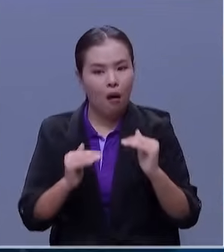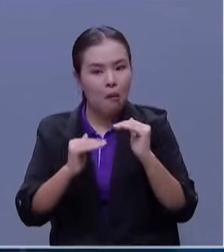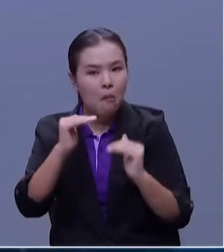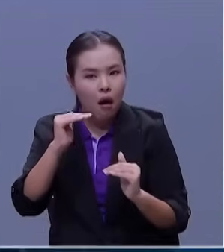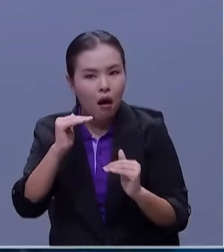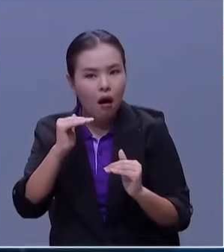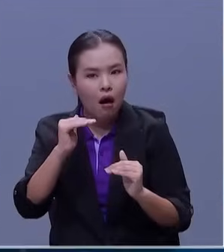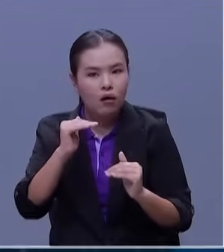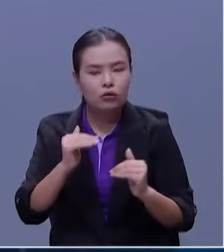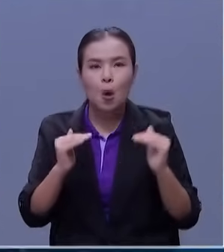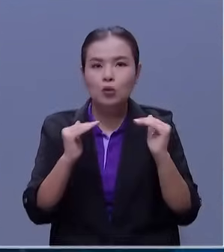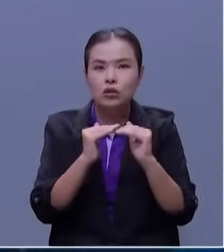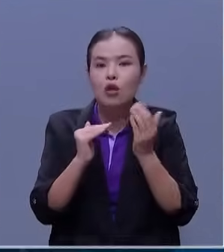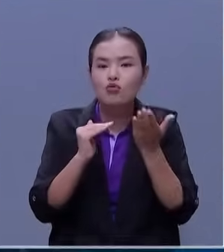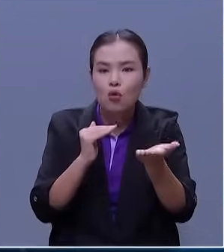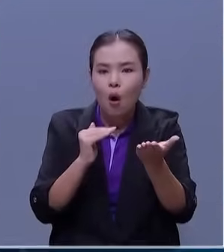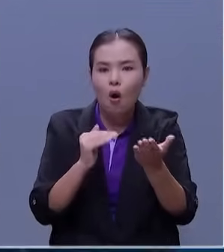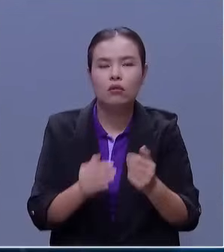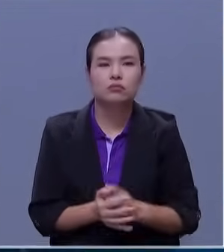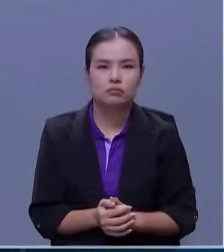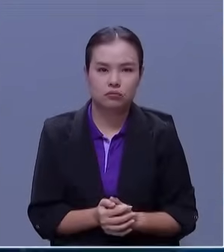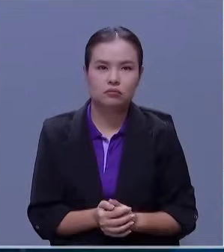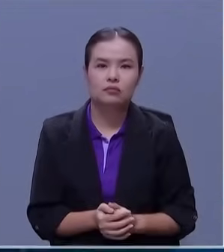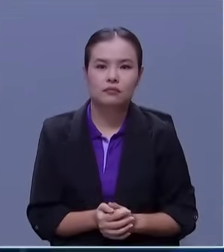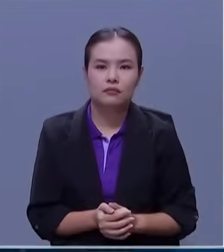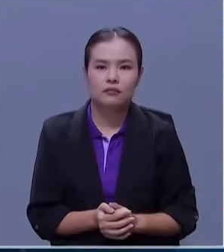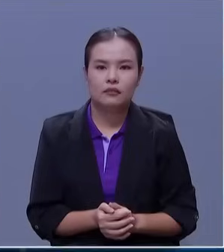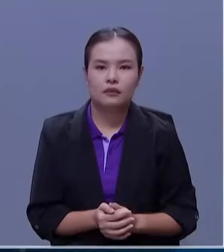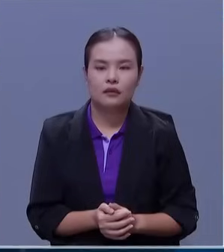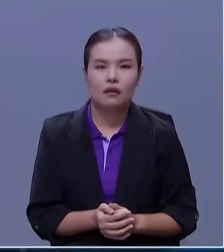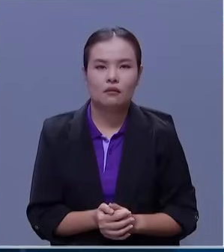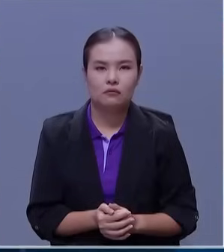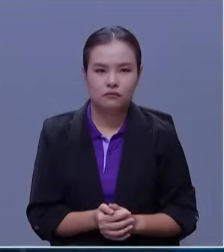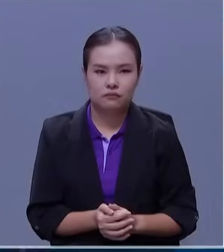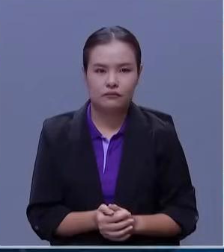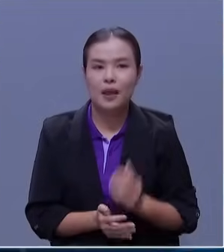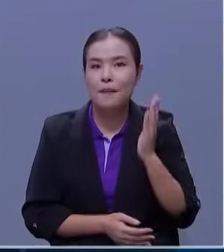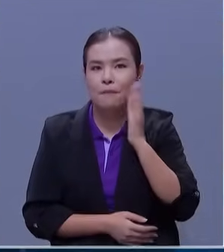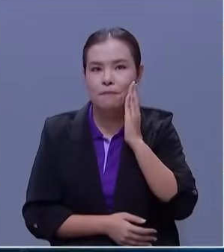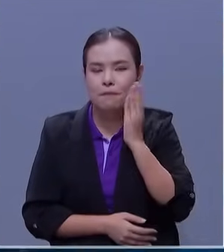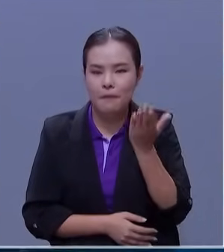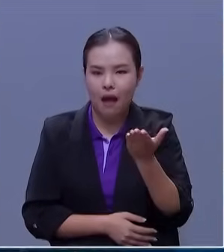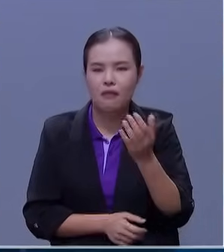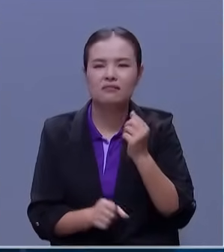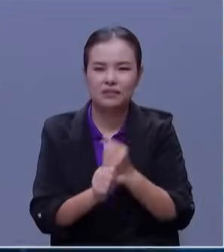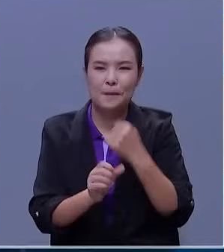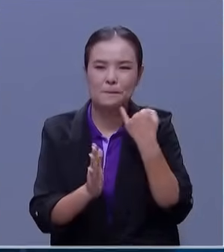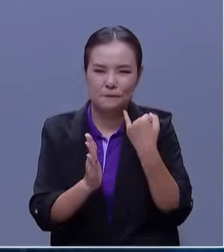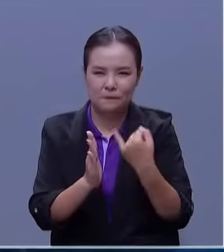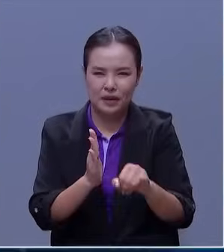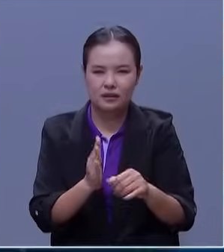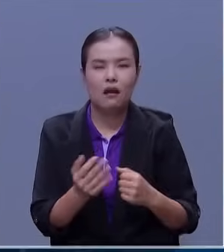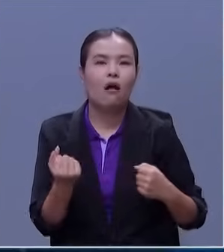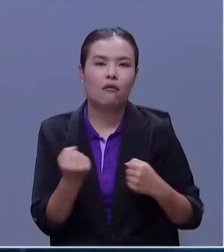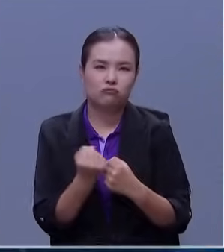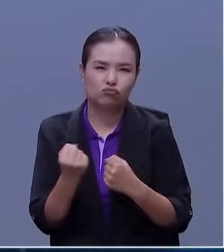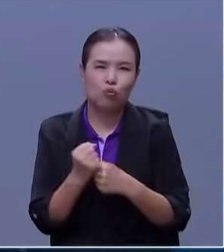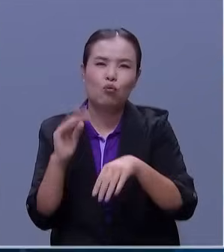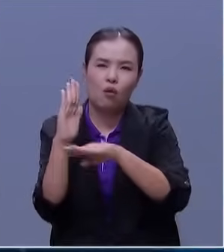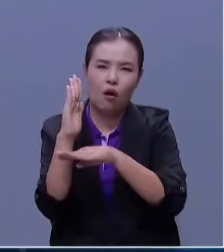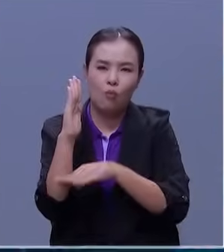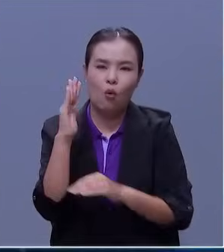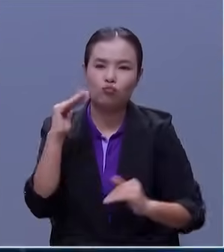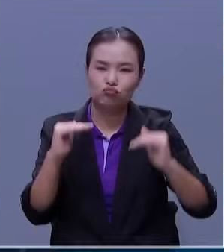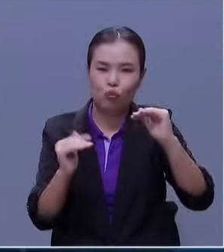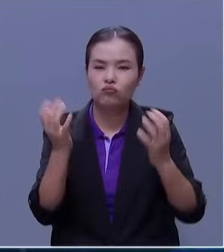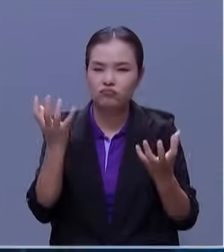งๆแล้วเขาต้องเรียกร้องสิทธิ์แต่สุดท้ายกลับมาจุดยืนเดิมคือเสียแป้งคือผู้ต้องหาสุดท้ายก็ต้องสู้ในกระบวนการยุติธรรมนะคะ